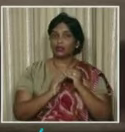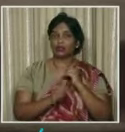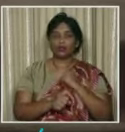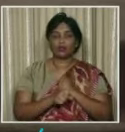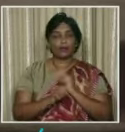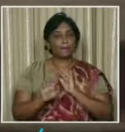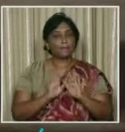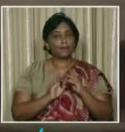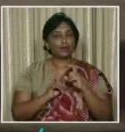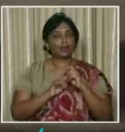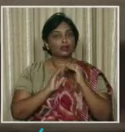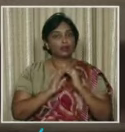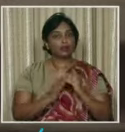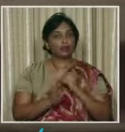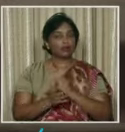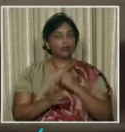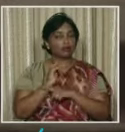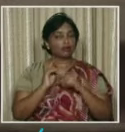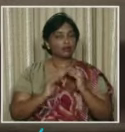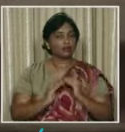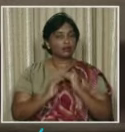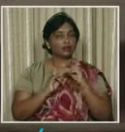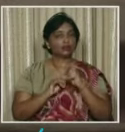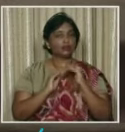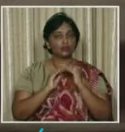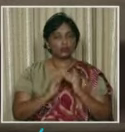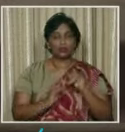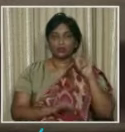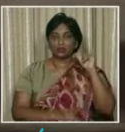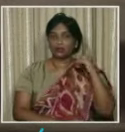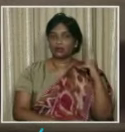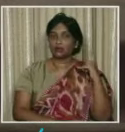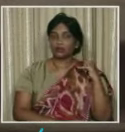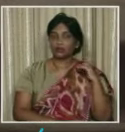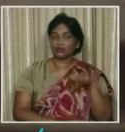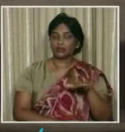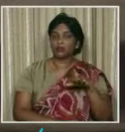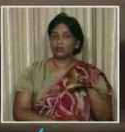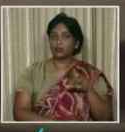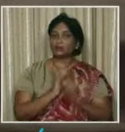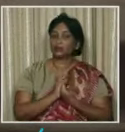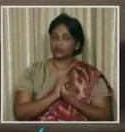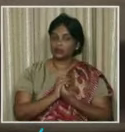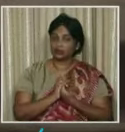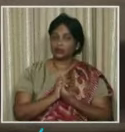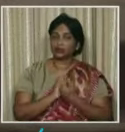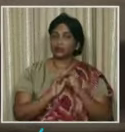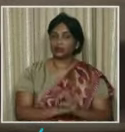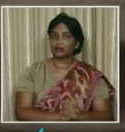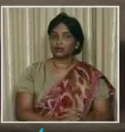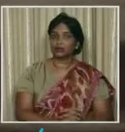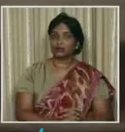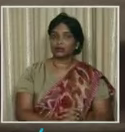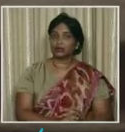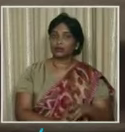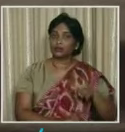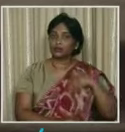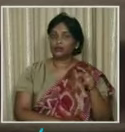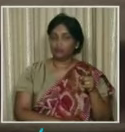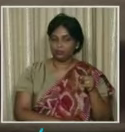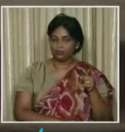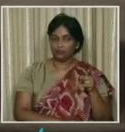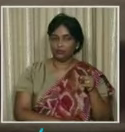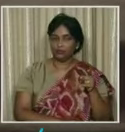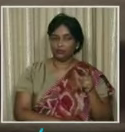මෙහෙයුම් දෙපාර්තමේන්තුව රබර් සංවර්ධන දෙපාර්තමේන්තුව ශ්‍රී ලංකා ගුවන් හමුදාව ඉඩම් පරිහරණ ප්‍රතිපත්ති සැලසුම් දෙපාර්තමේන්තුව ප්‍රධාන තැනකට ඇවිල්ලා